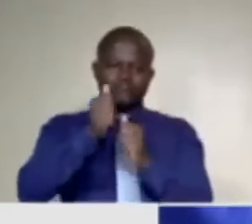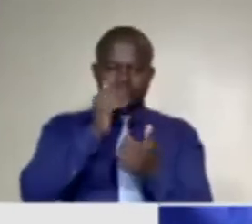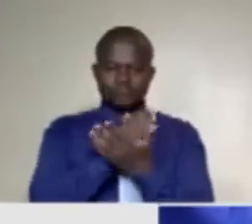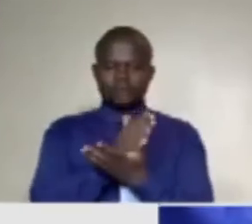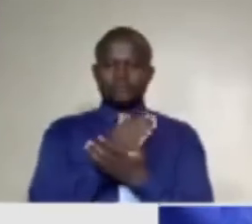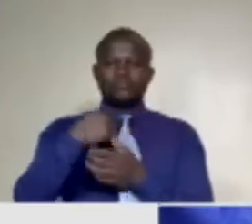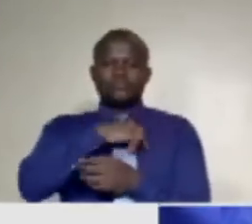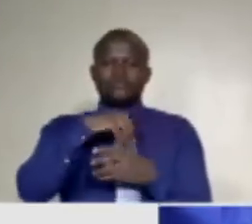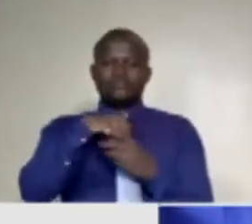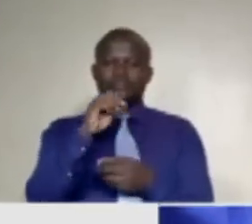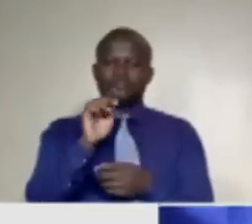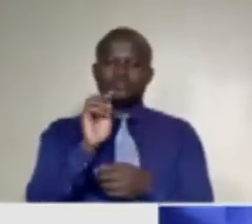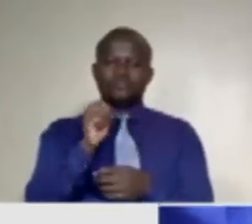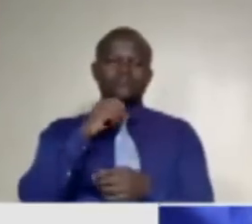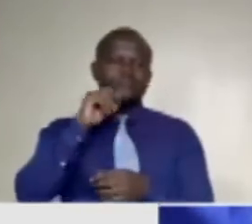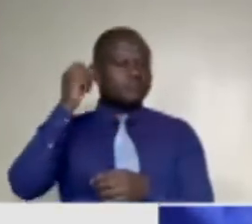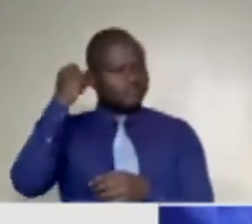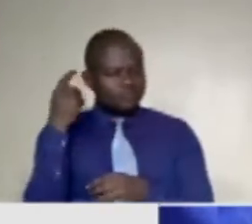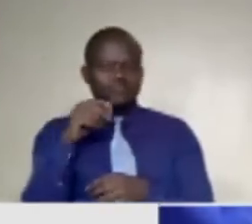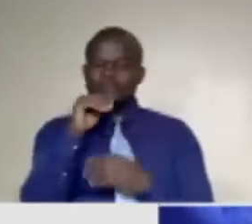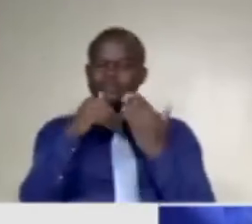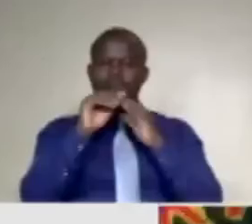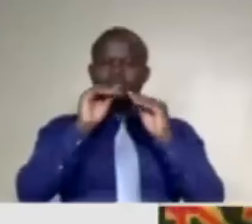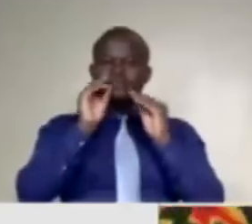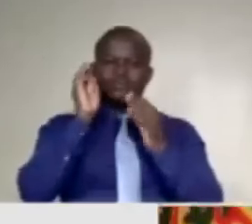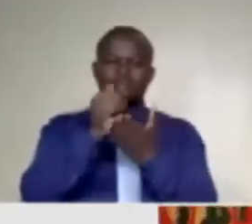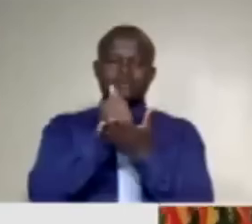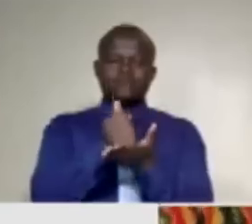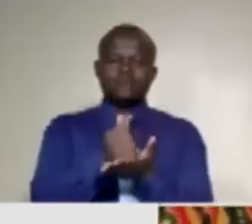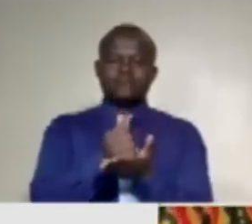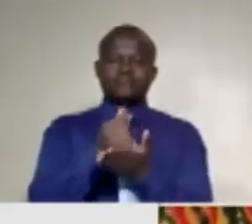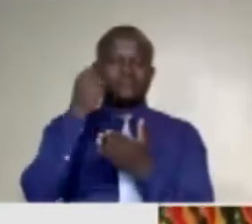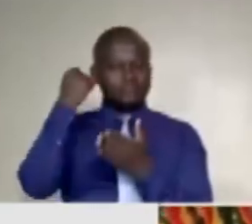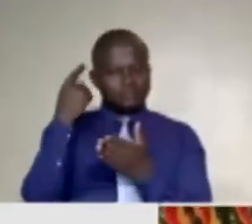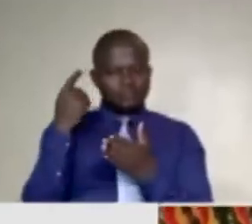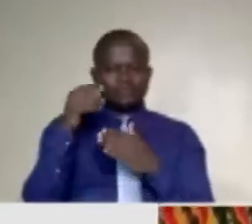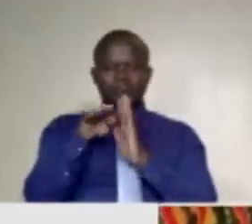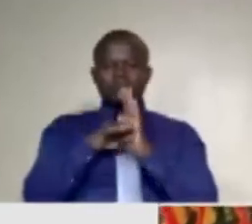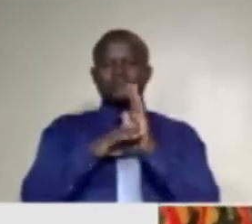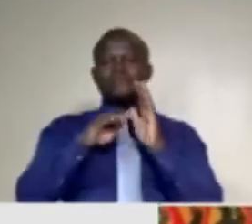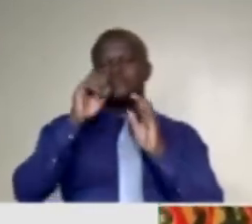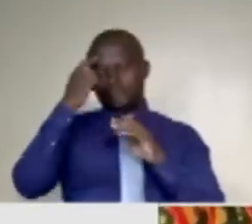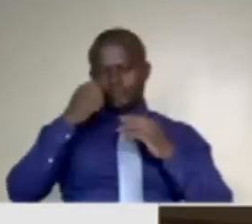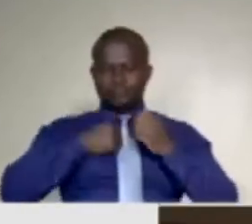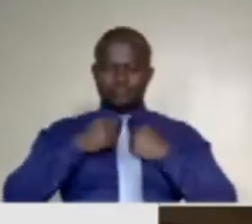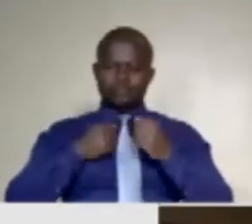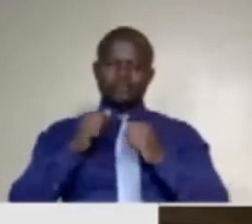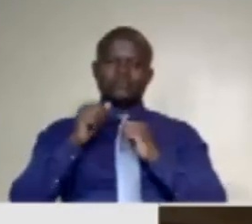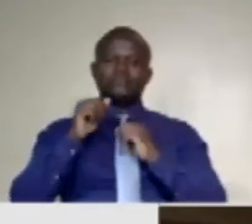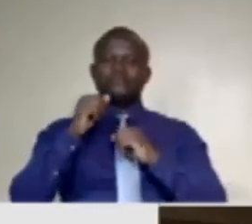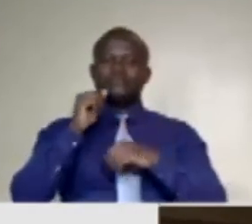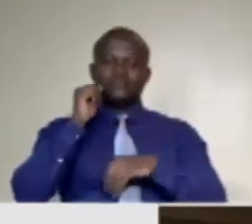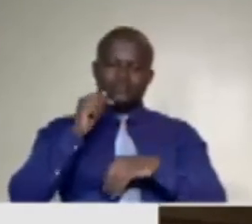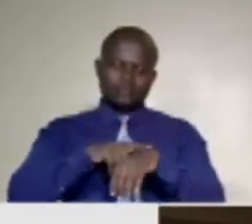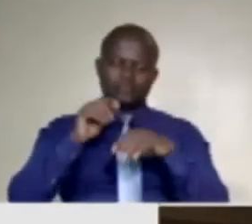iwacu muri Mukama turumva ntabwo tugomba kwigishwa ibizaduteza imbere. Uko kumva vuba akamaro k'iyi gahunda ya leta y'ubwizigame bw'igihe kirekire ya